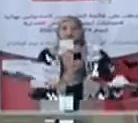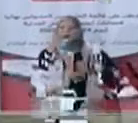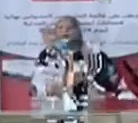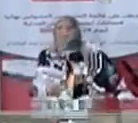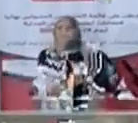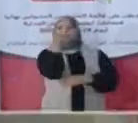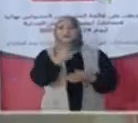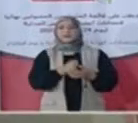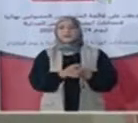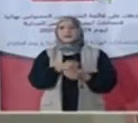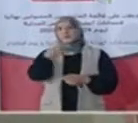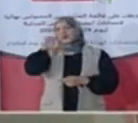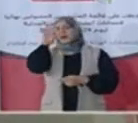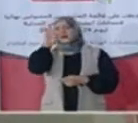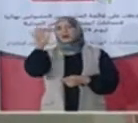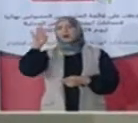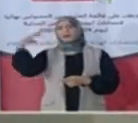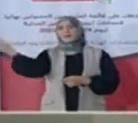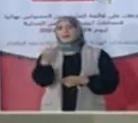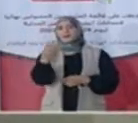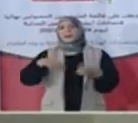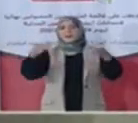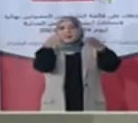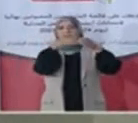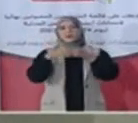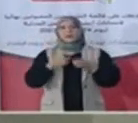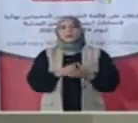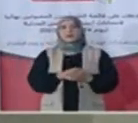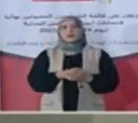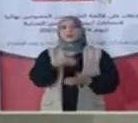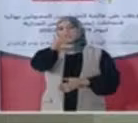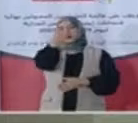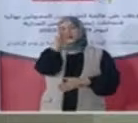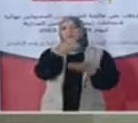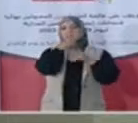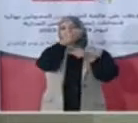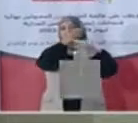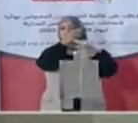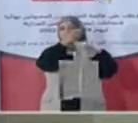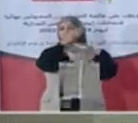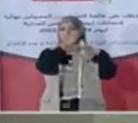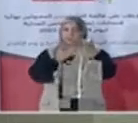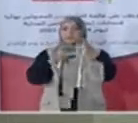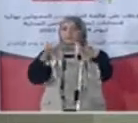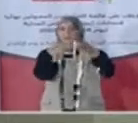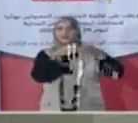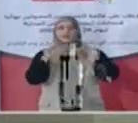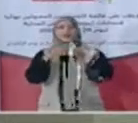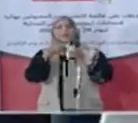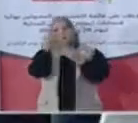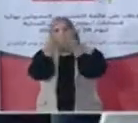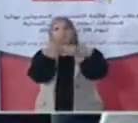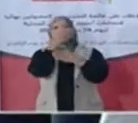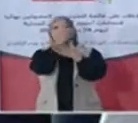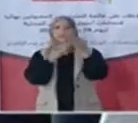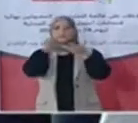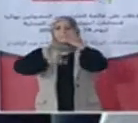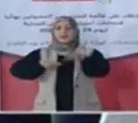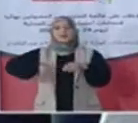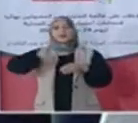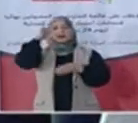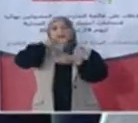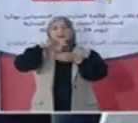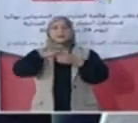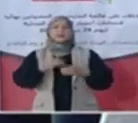فقط 54% من الدوائر، يعني وتشمل تقريبا نصف الدوائر وطبعا نصف الناخبين.